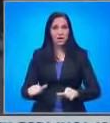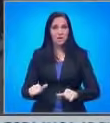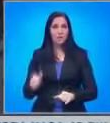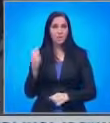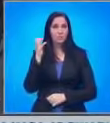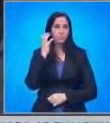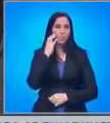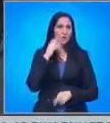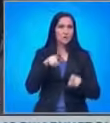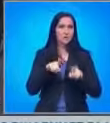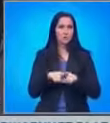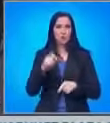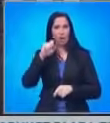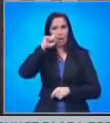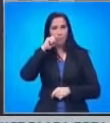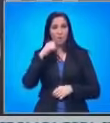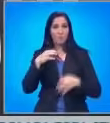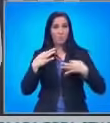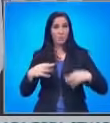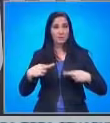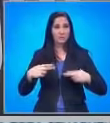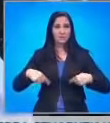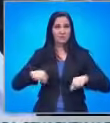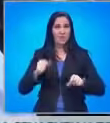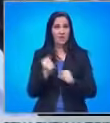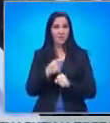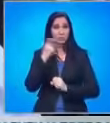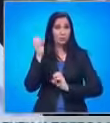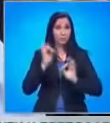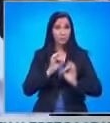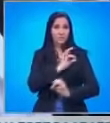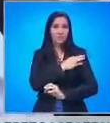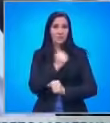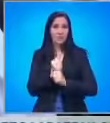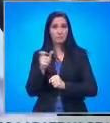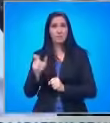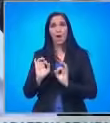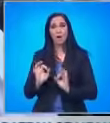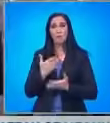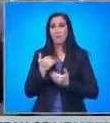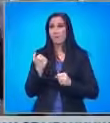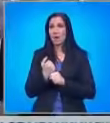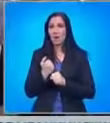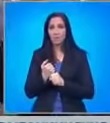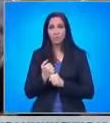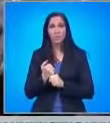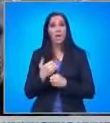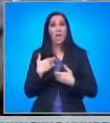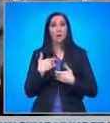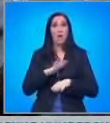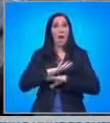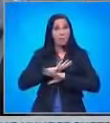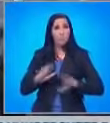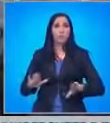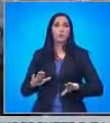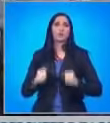В Бургас също се оплакаха от празни заведения. Работим на 100% вакциниран персонал, а реално нямаме работа. Аз съм абсолютно